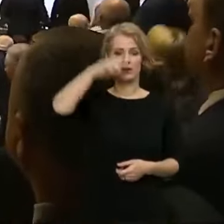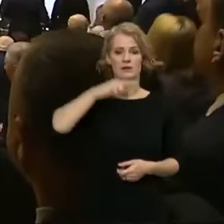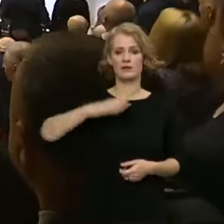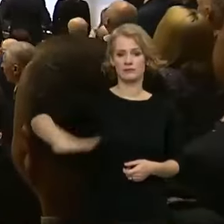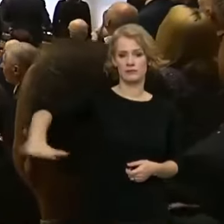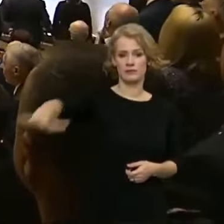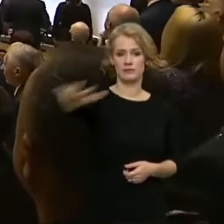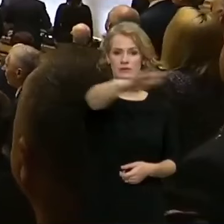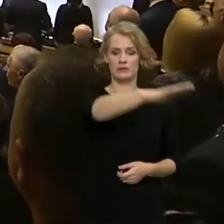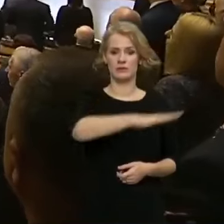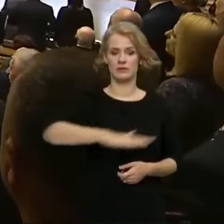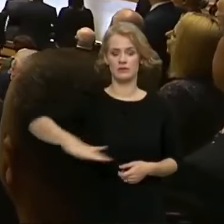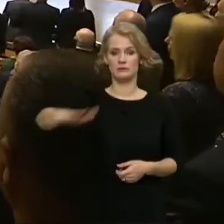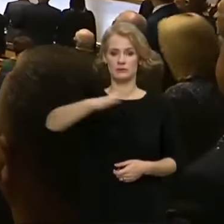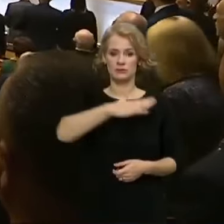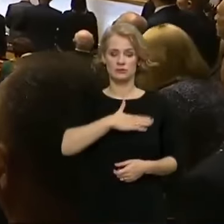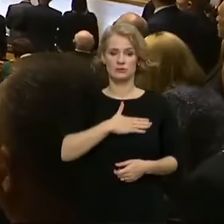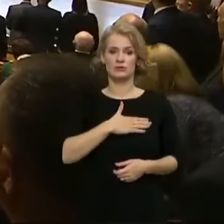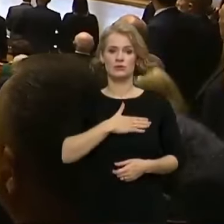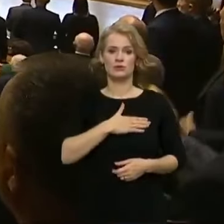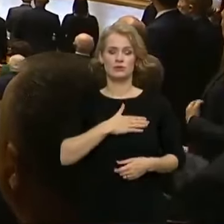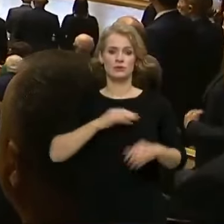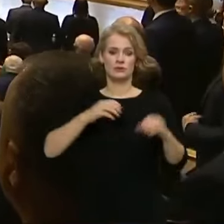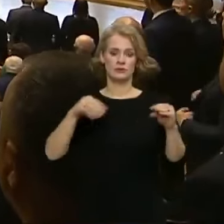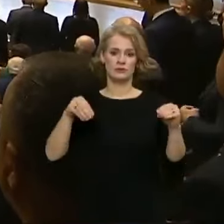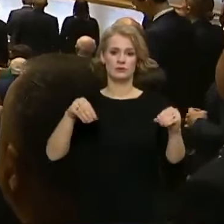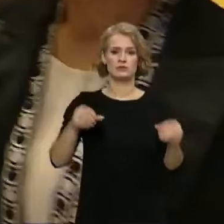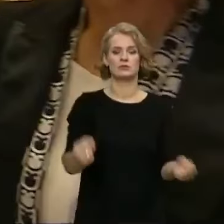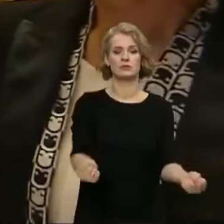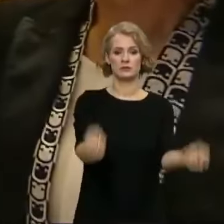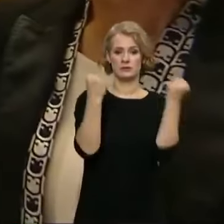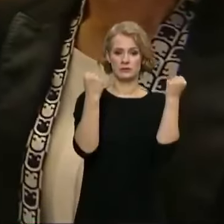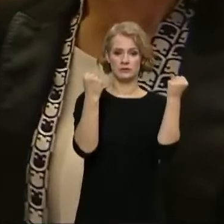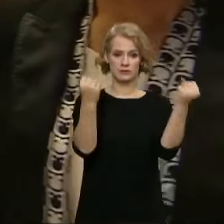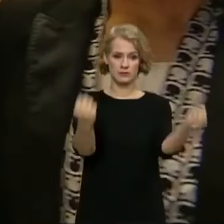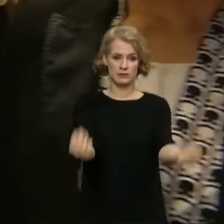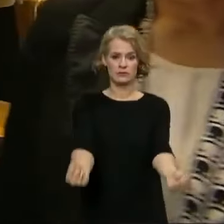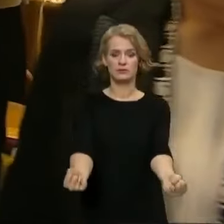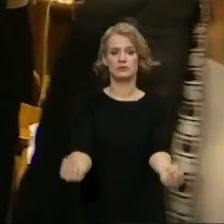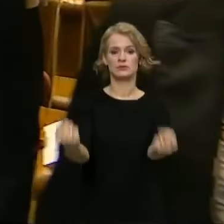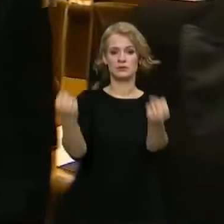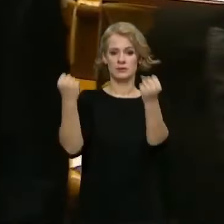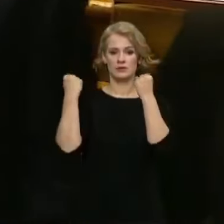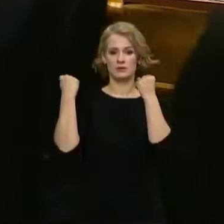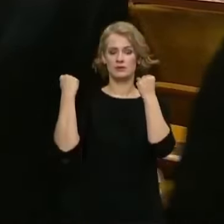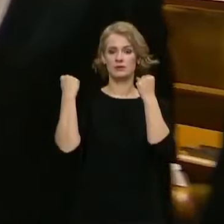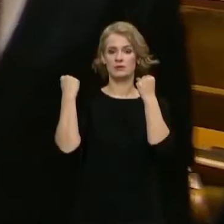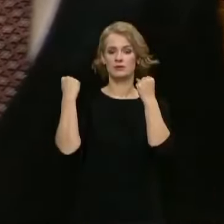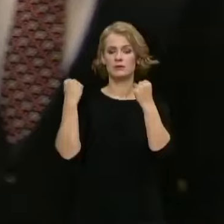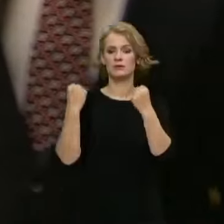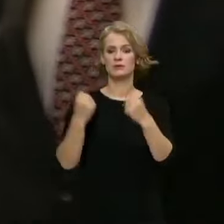tėvyne mūsų tū did didvyrių